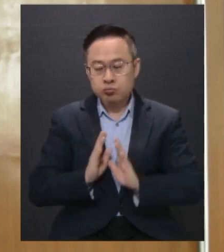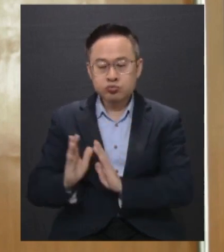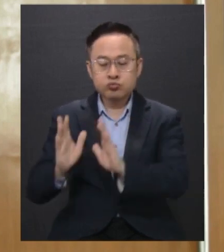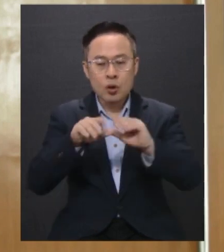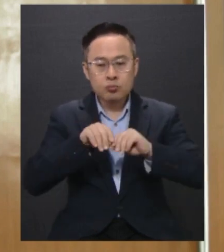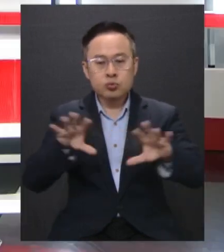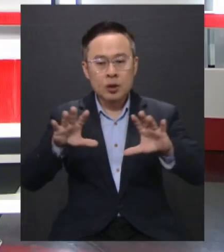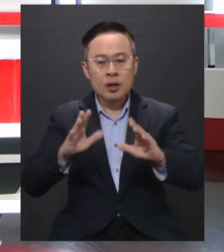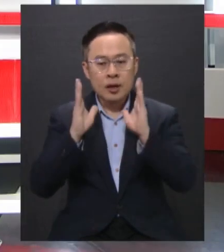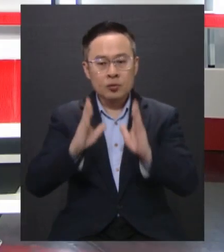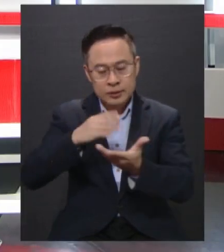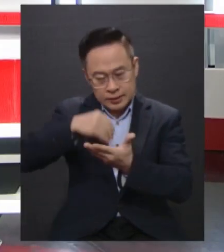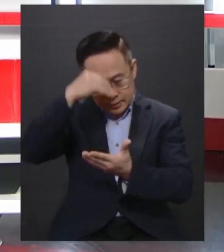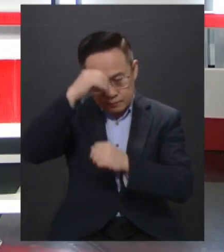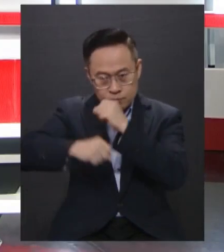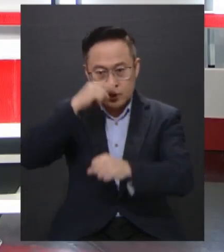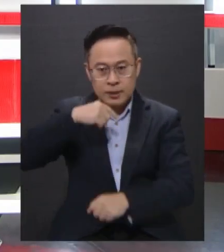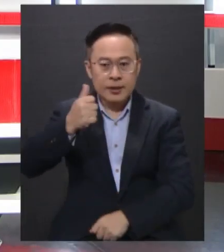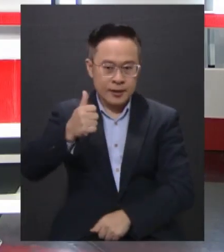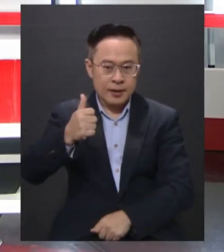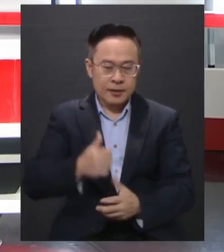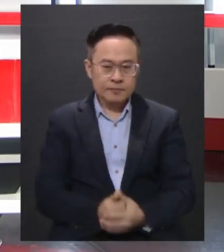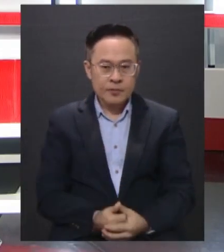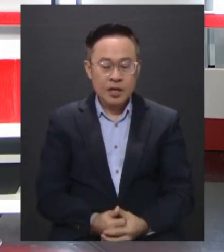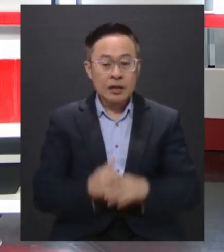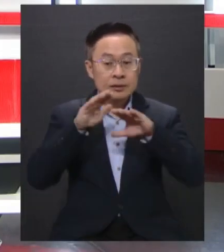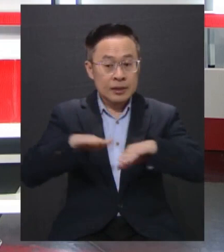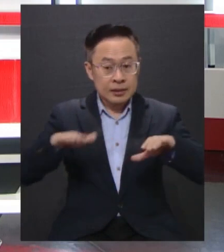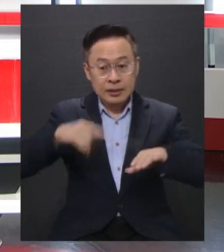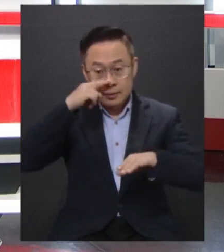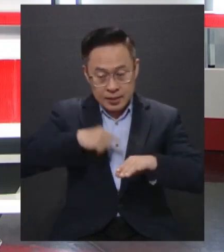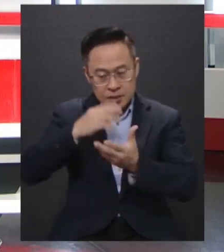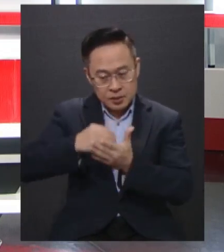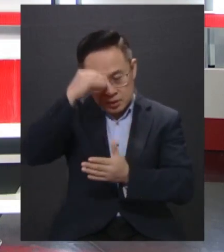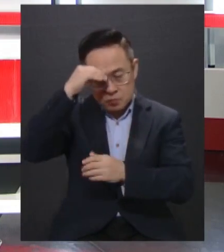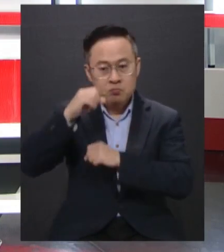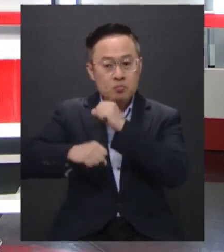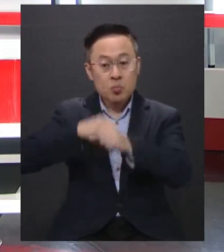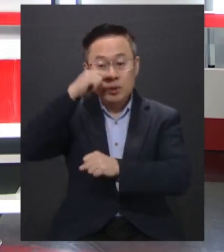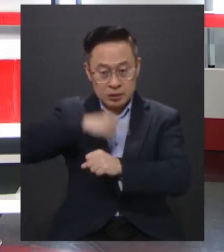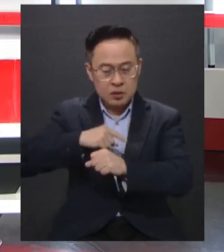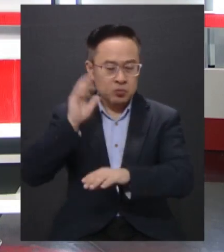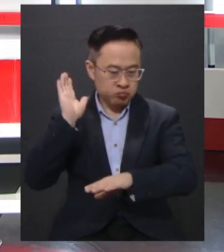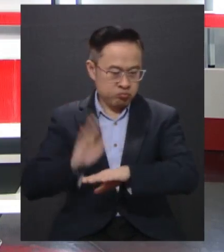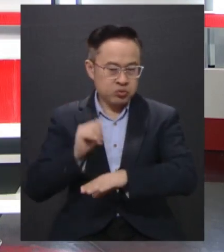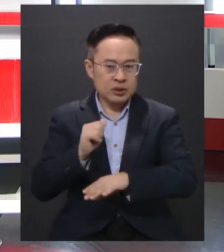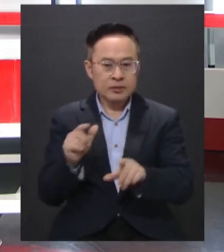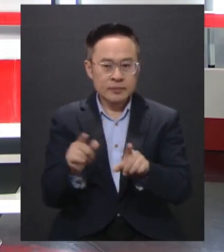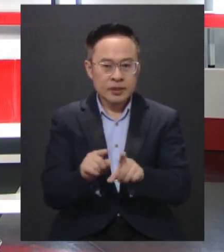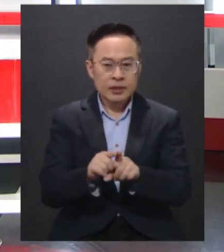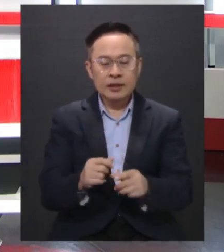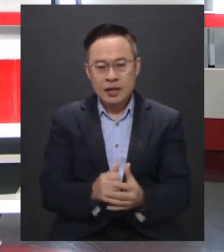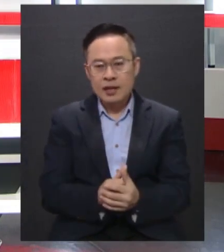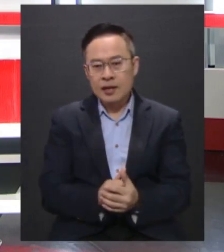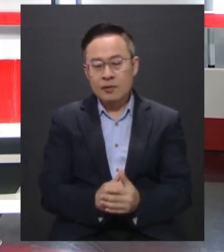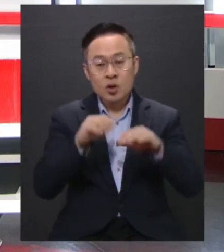ทย ถือเป็นเรื่องที่ดีเลยนะคะถ้าหากว่ามีการบรรจุเรื่องของมวยเข้าไปสู่การเรียนการสอนน้องๆก็